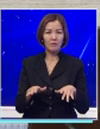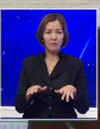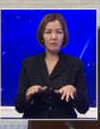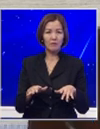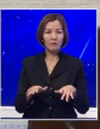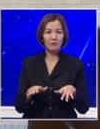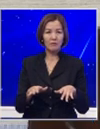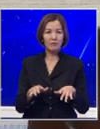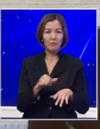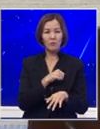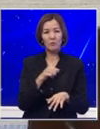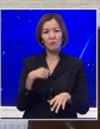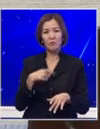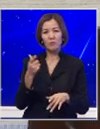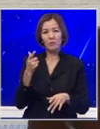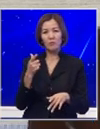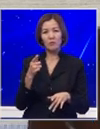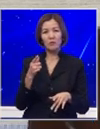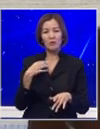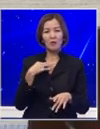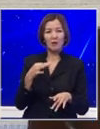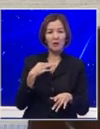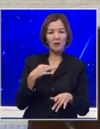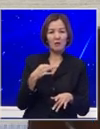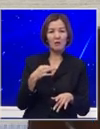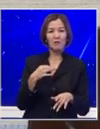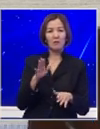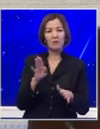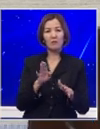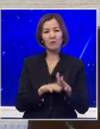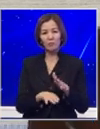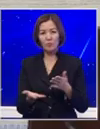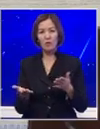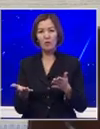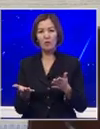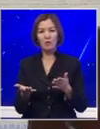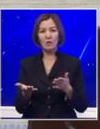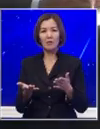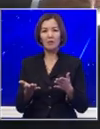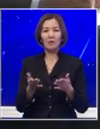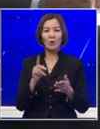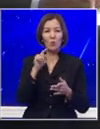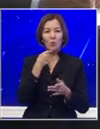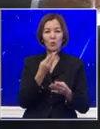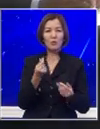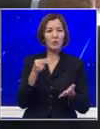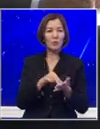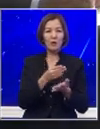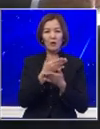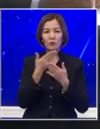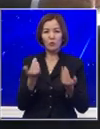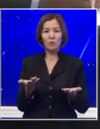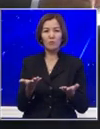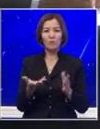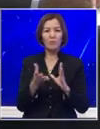Ana özümün ezi, alar özümün ezi. Ben aytatım da kukuruza tam olmağan, tam bagaj olup bana olma. Jere